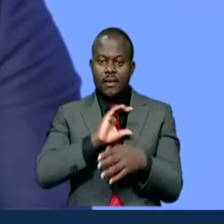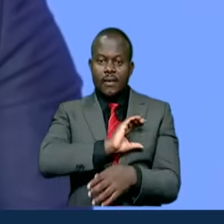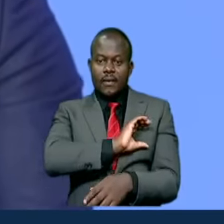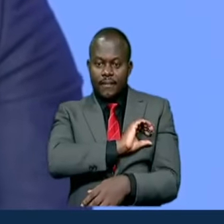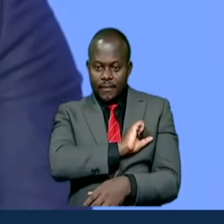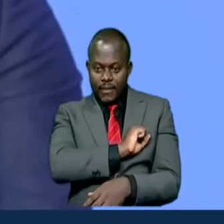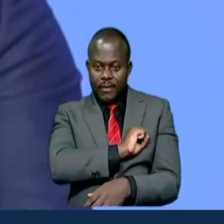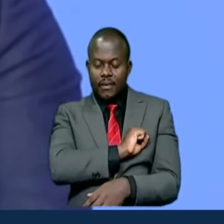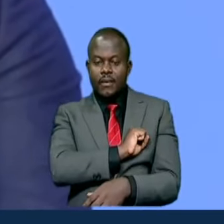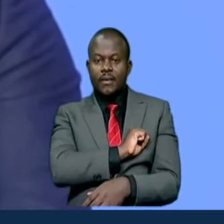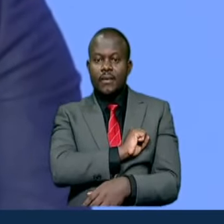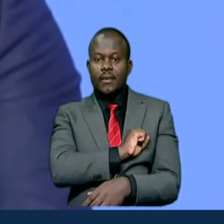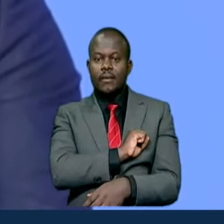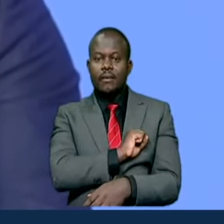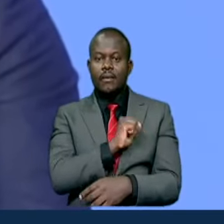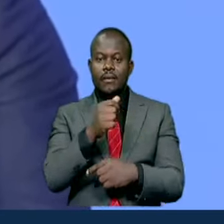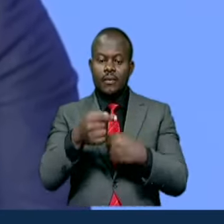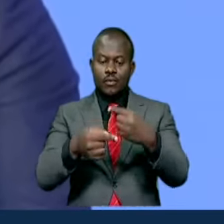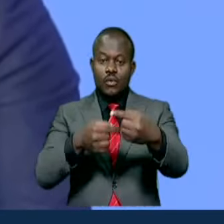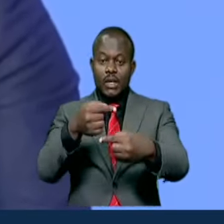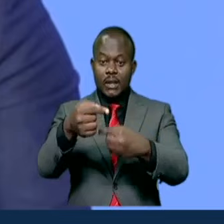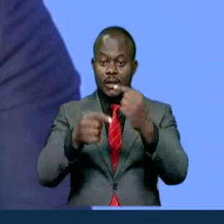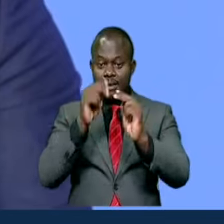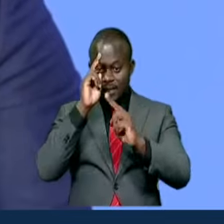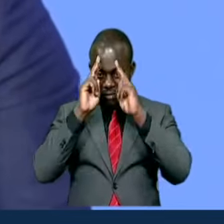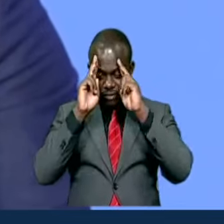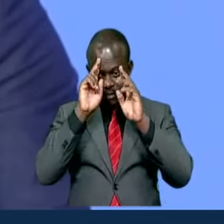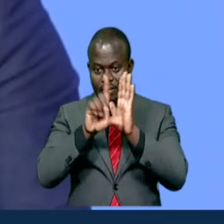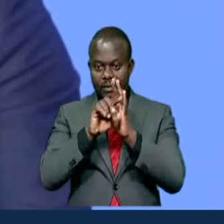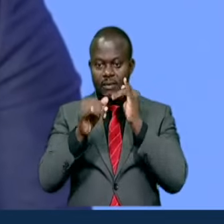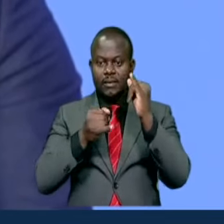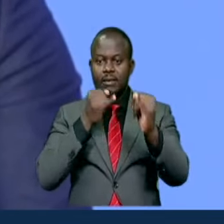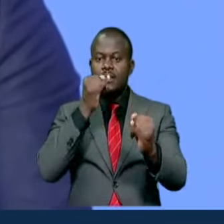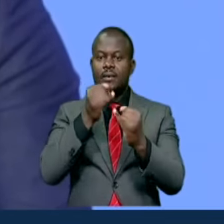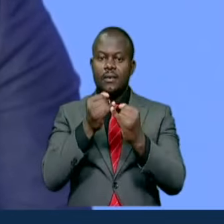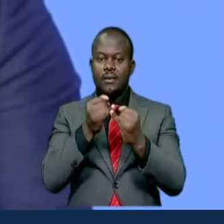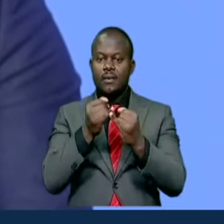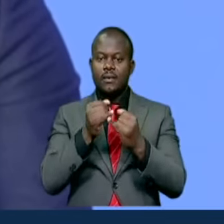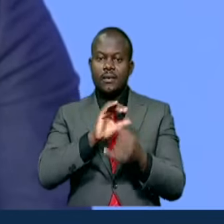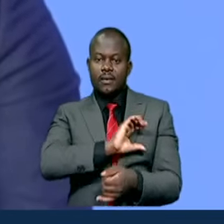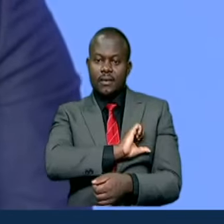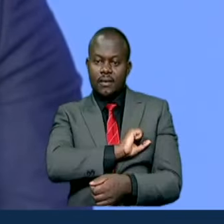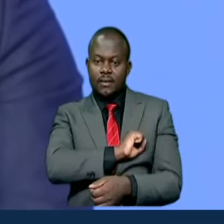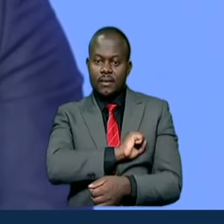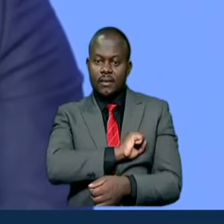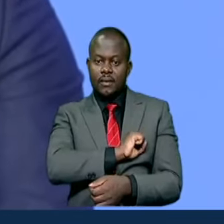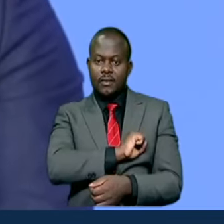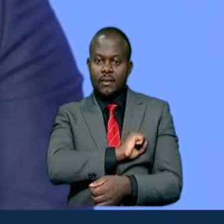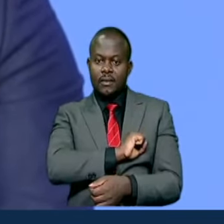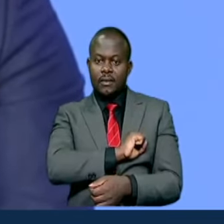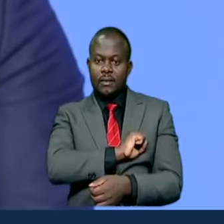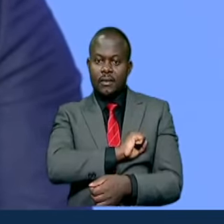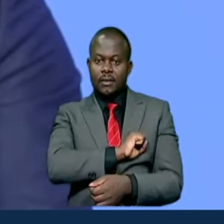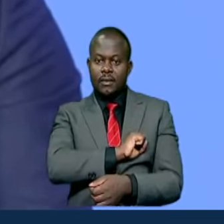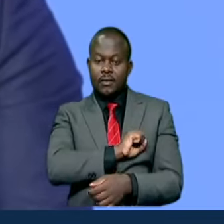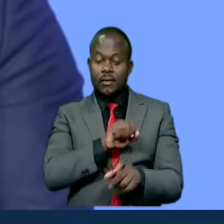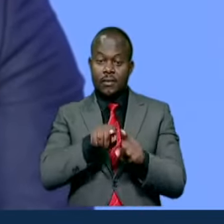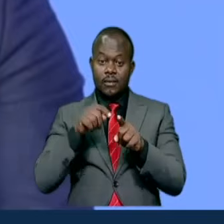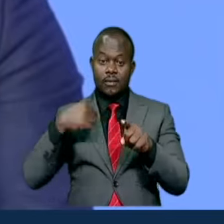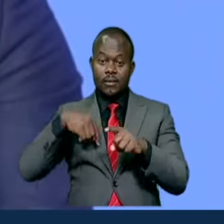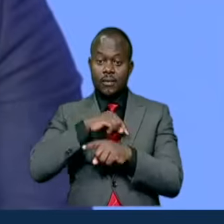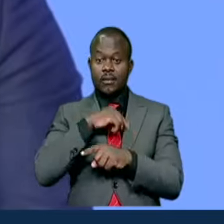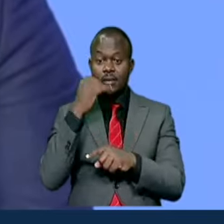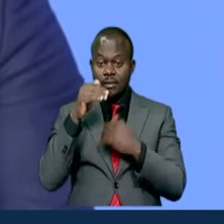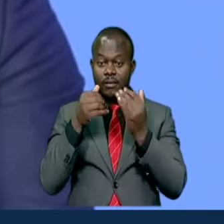mubyihanganira mugakomeza kubaha amategeko mpuzamahanga mukihangana, natwe igihe